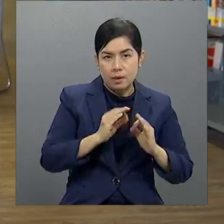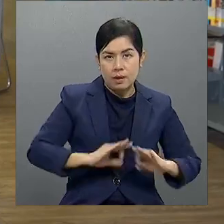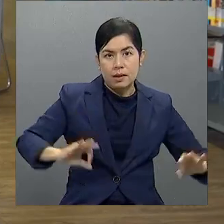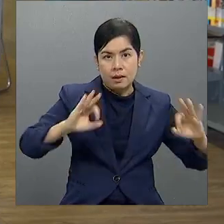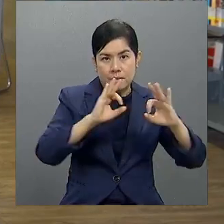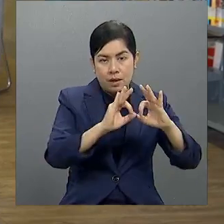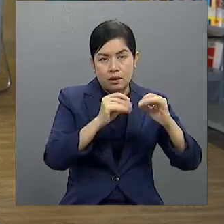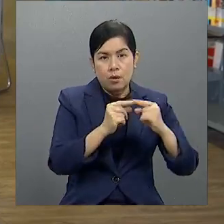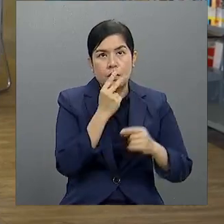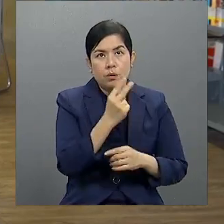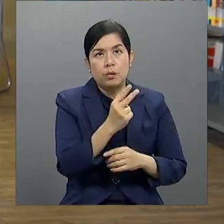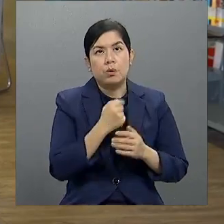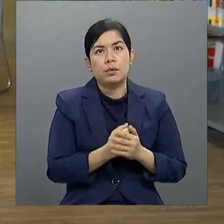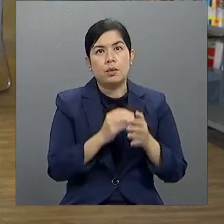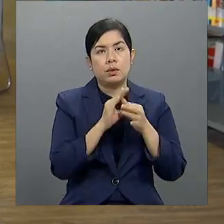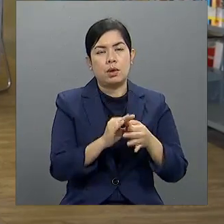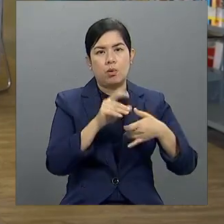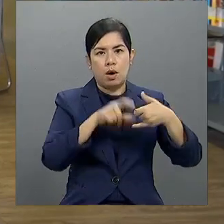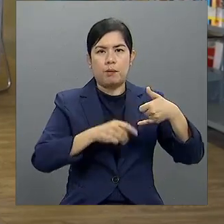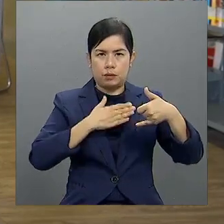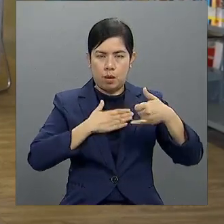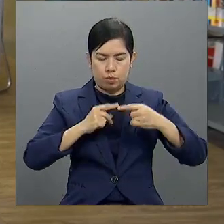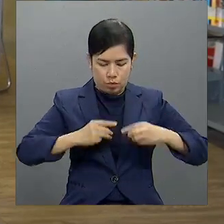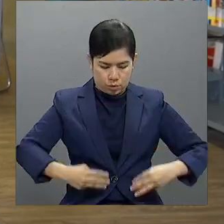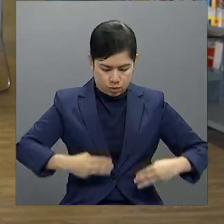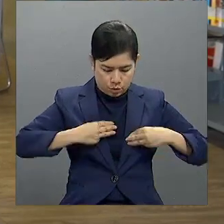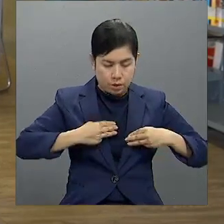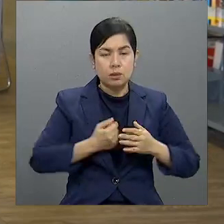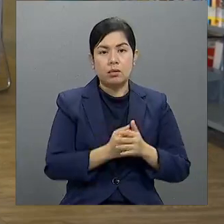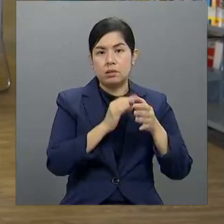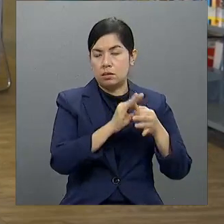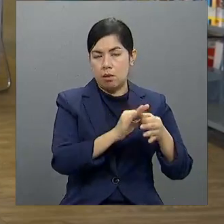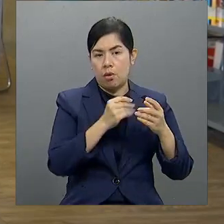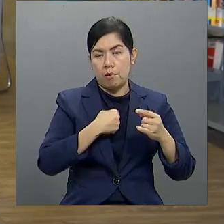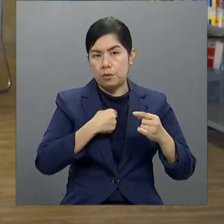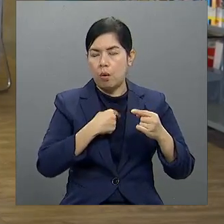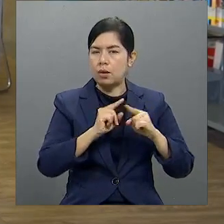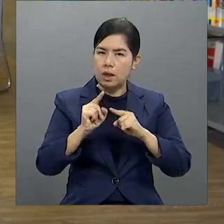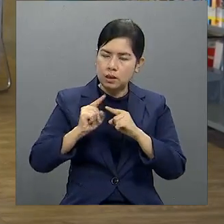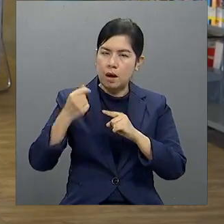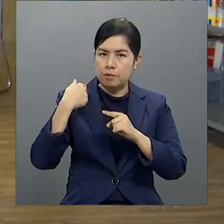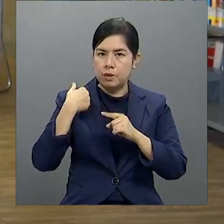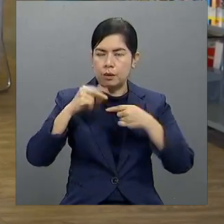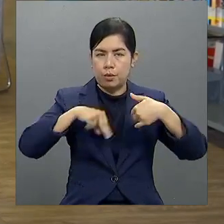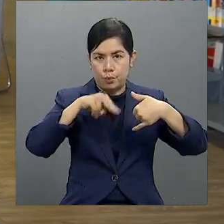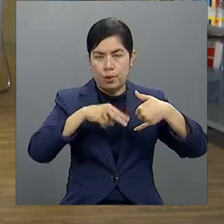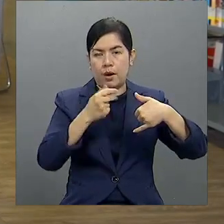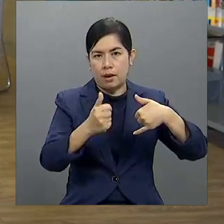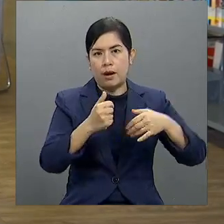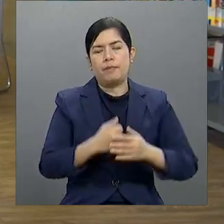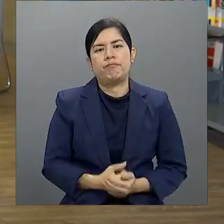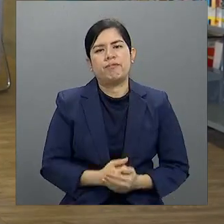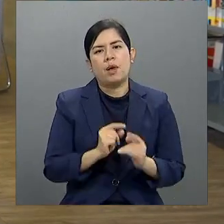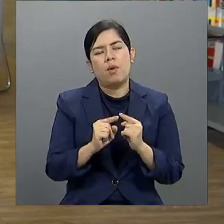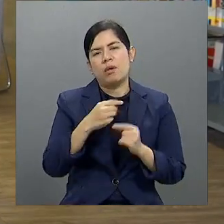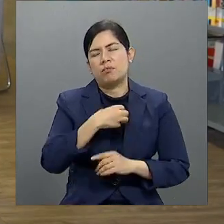ยว่ามันอยู่ที่พฤติกรรมการใช้ชีวิตทั้งนั้นนะครับเรื่ององค์ประกอบต่างๆเนี่ยเราสามารถควบคุมได้แต่คุณผู้ชมเชื่อเถอะครับคุณไม่อยากให้เกิดกับคุณแน่ๆเวล